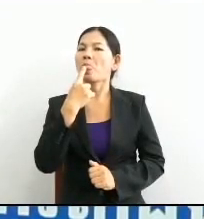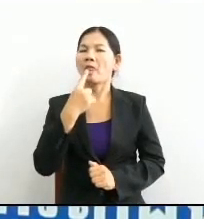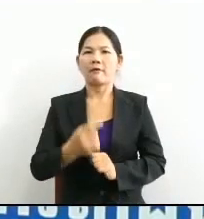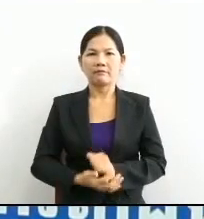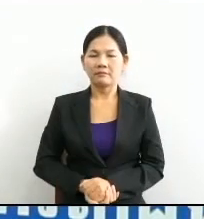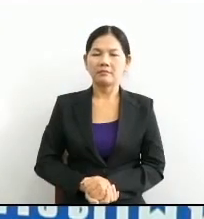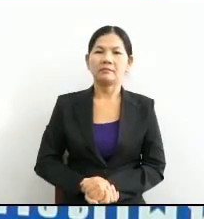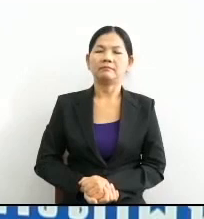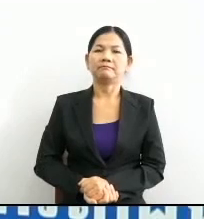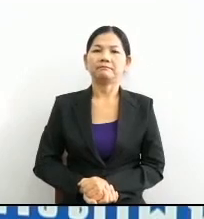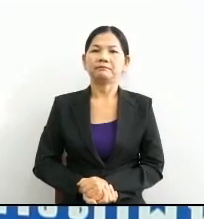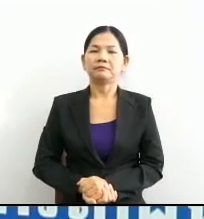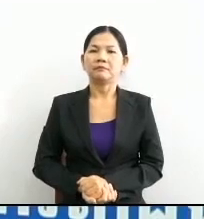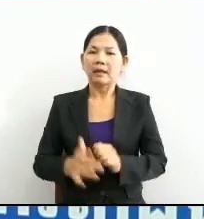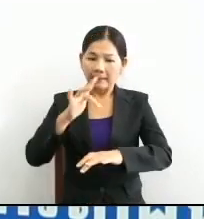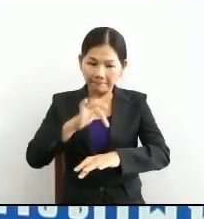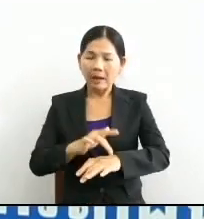hà